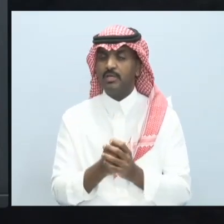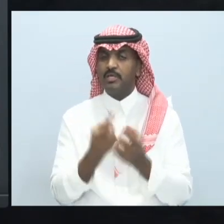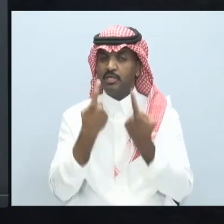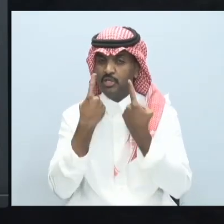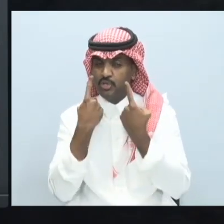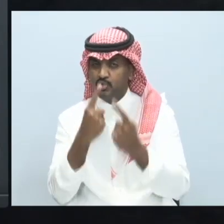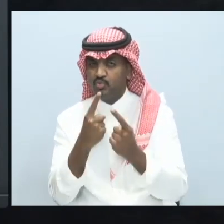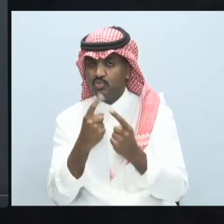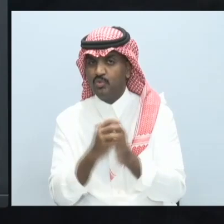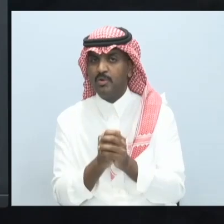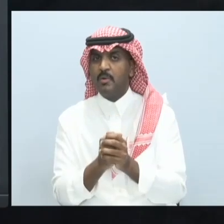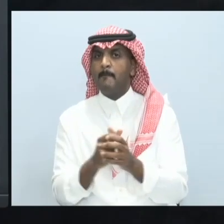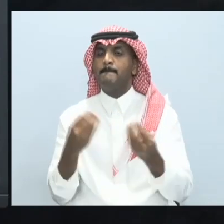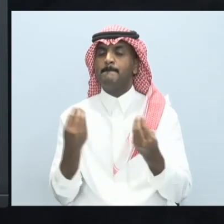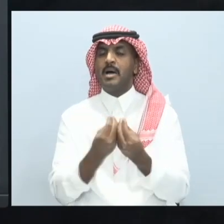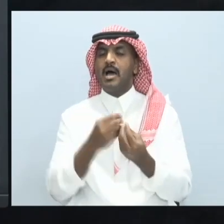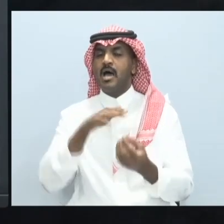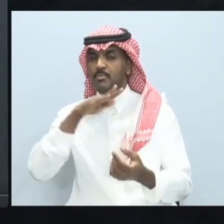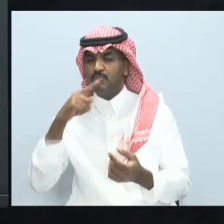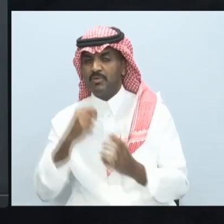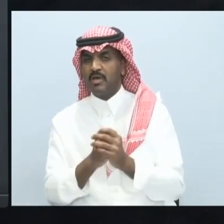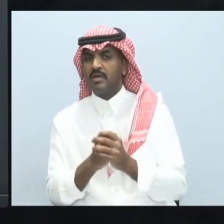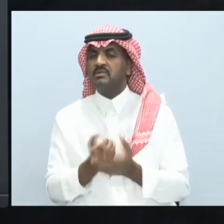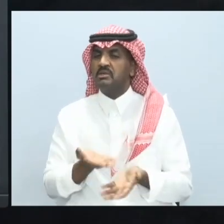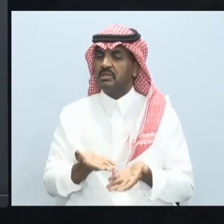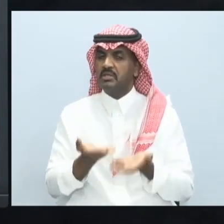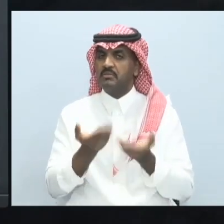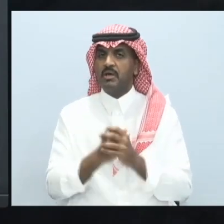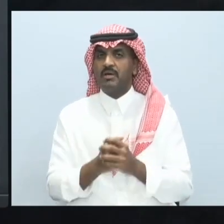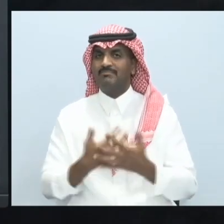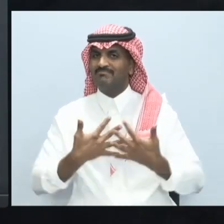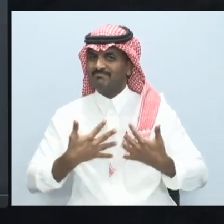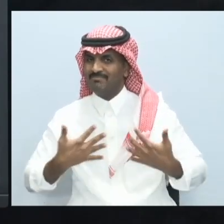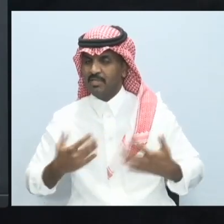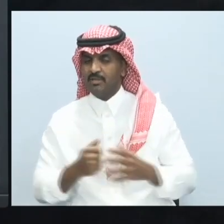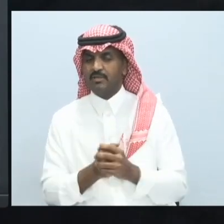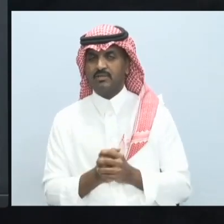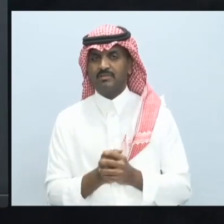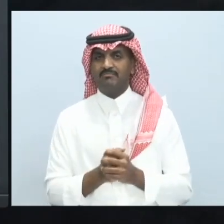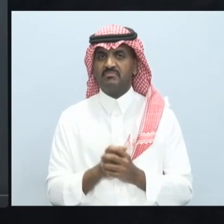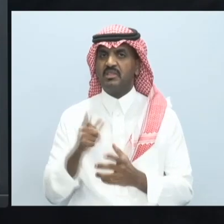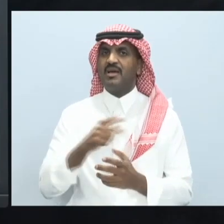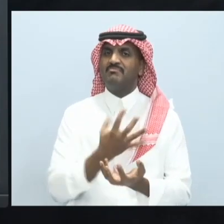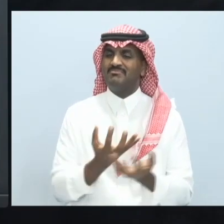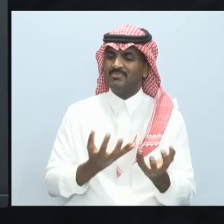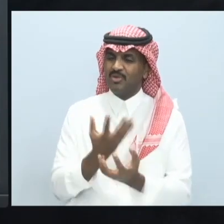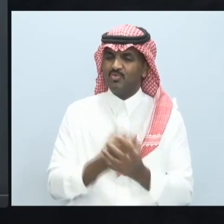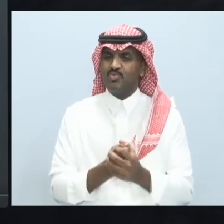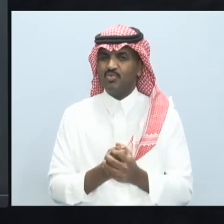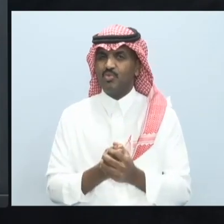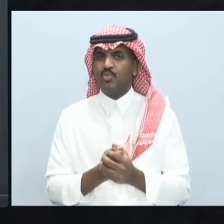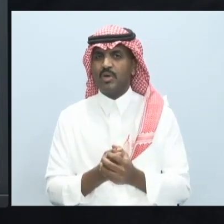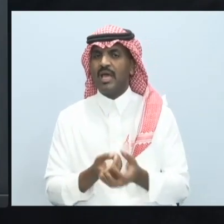في كنفي ابويهما في حياه كريمه هانيه لكن اذا ساءت الامور واستفحل